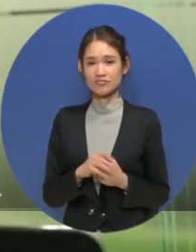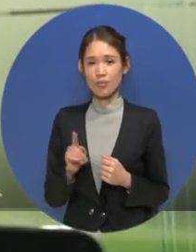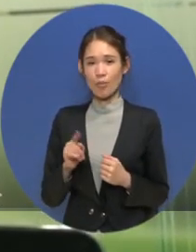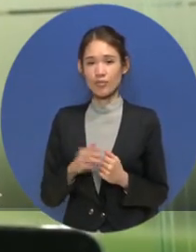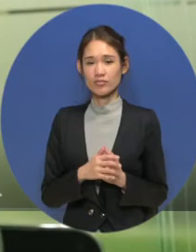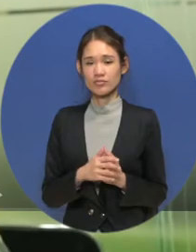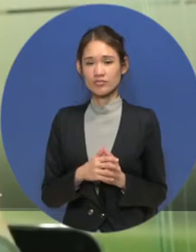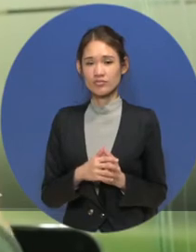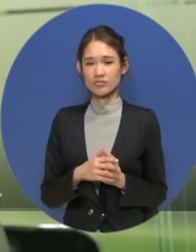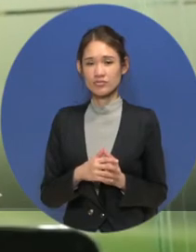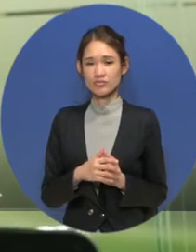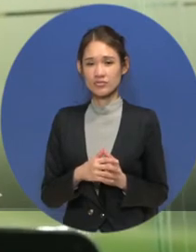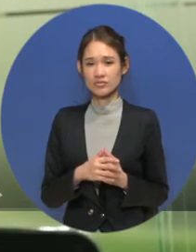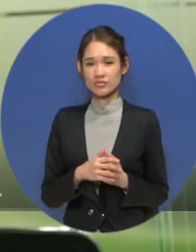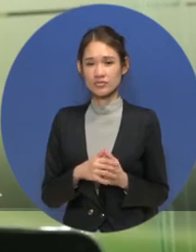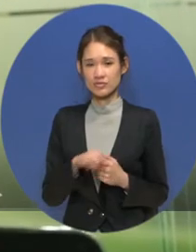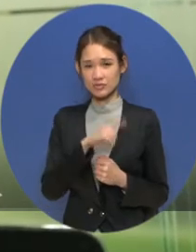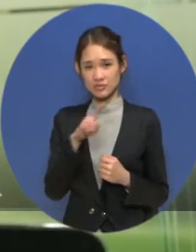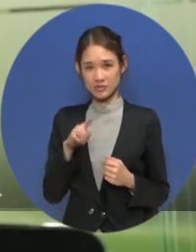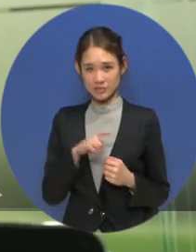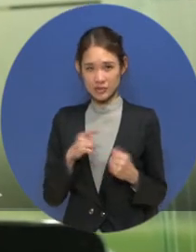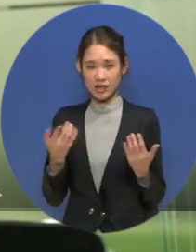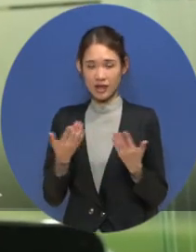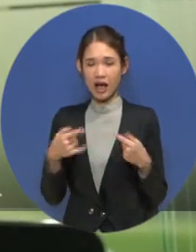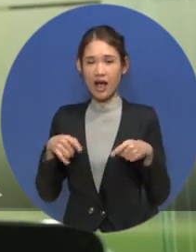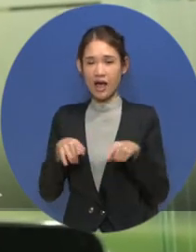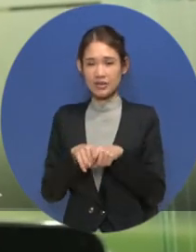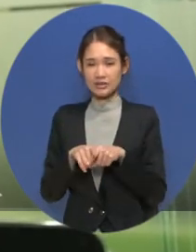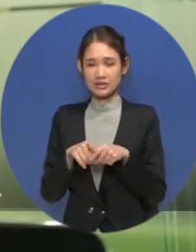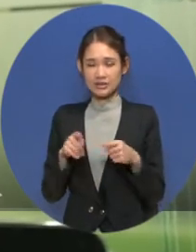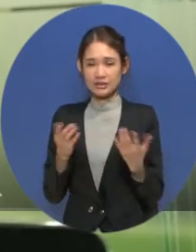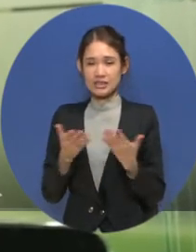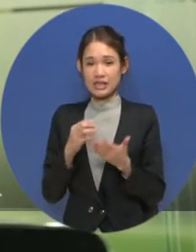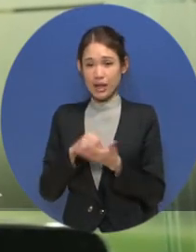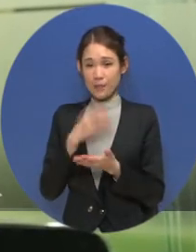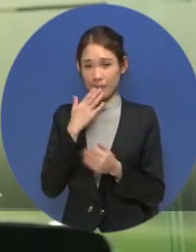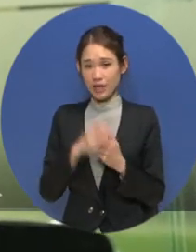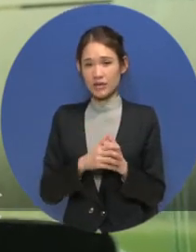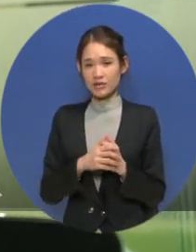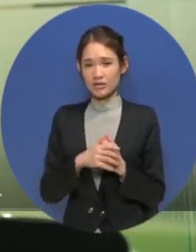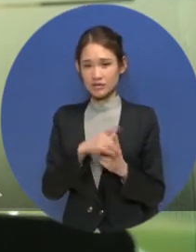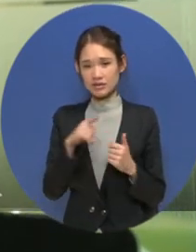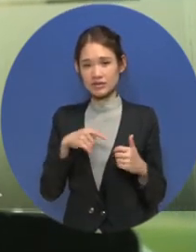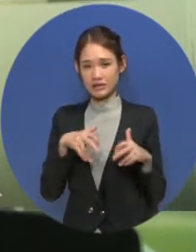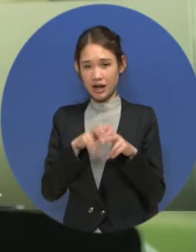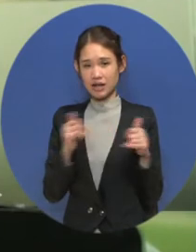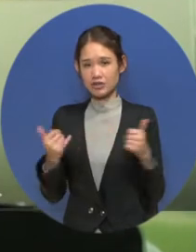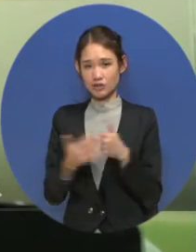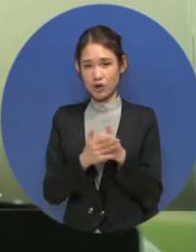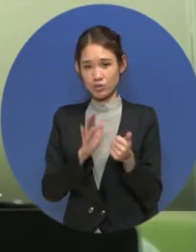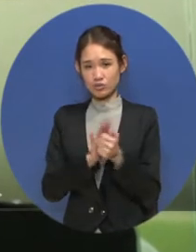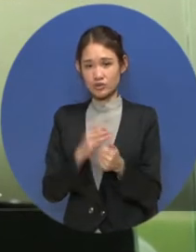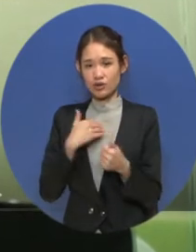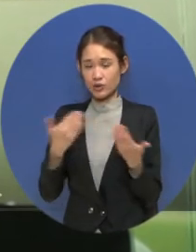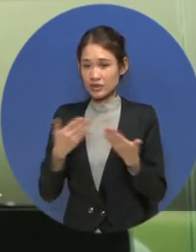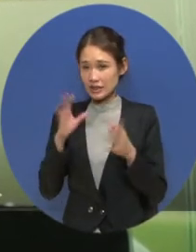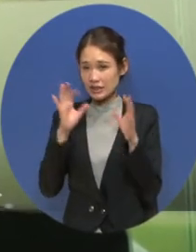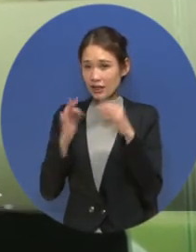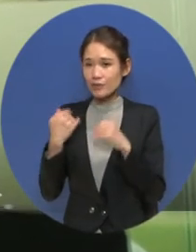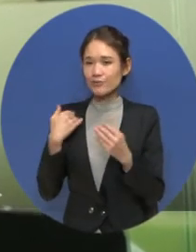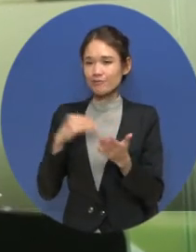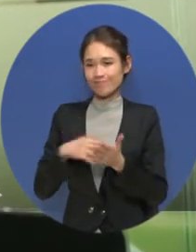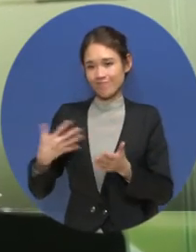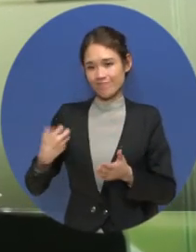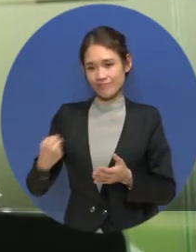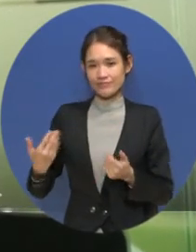일단은 아이 친구들이 와서 일할 수 있는 곳이 있어서 좋고 또 친구들 덕분에 저도 같이 또 일을 찾게 돼서 저도